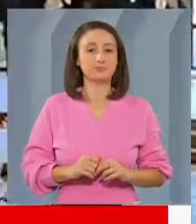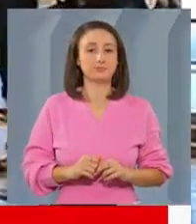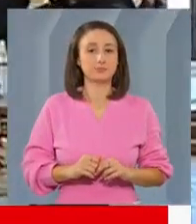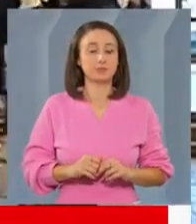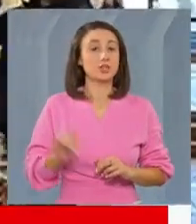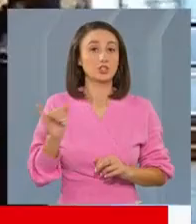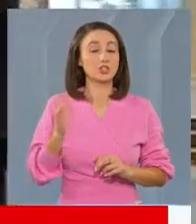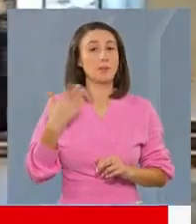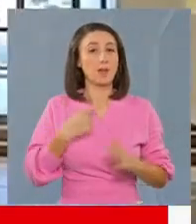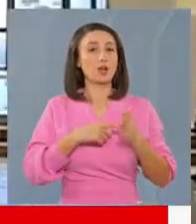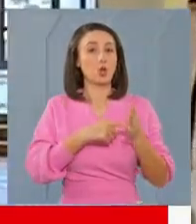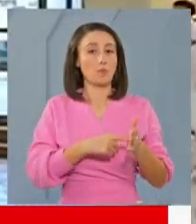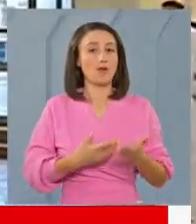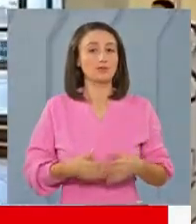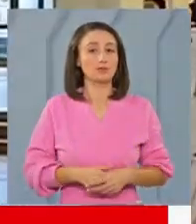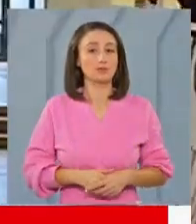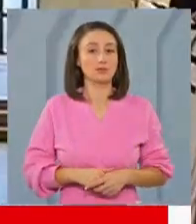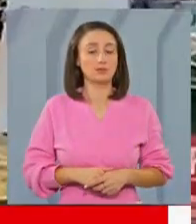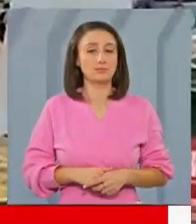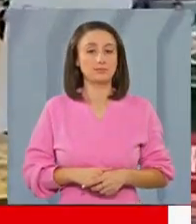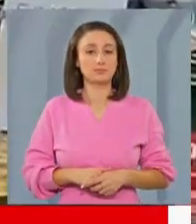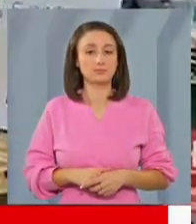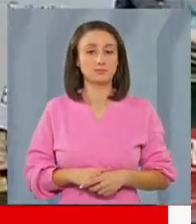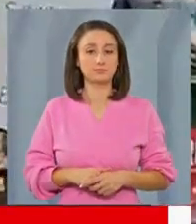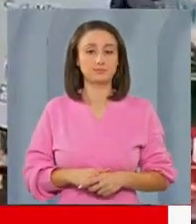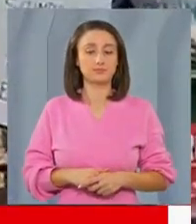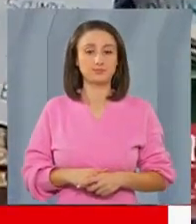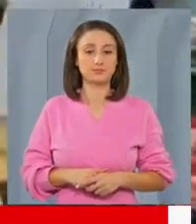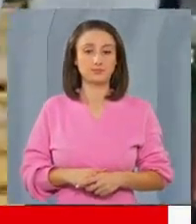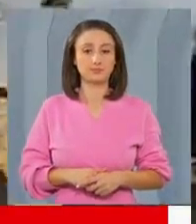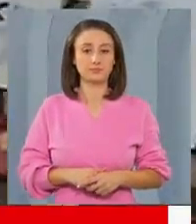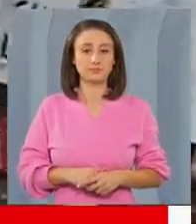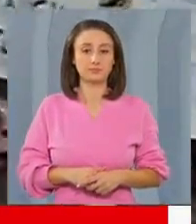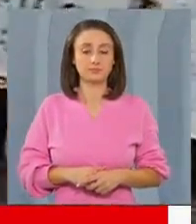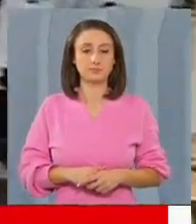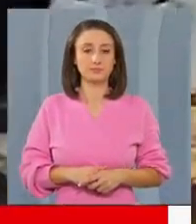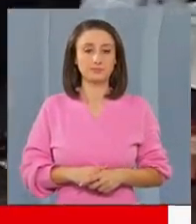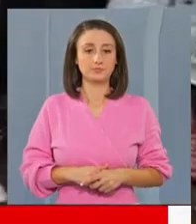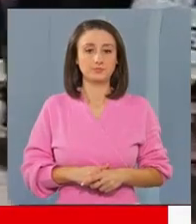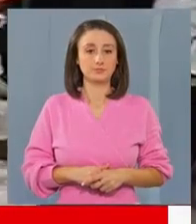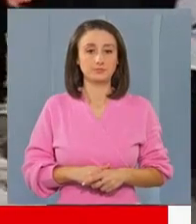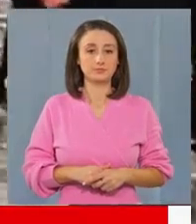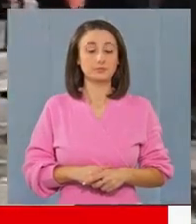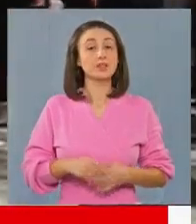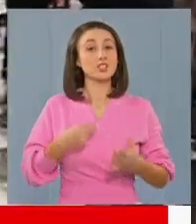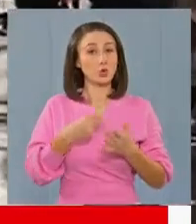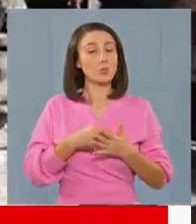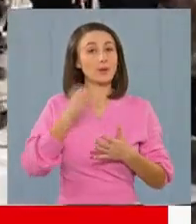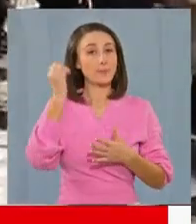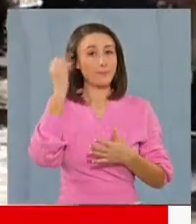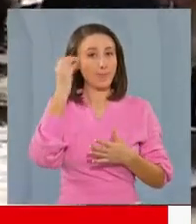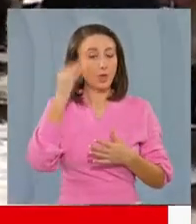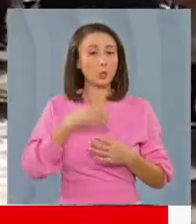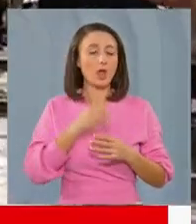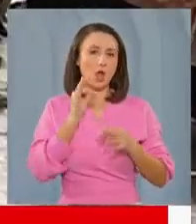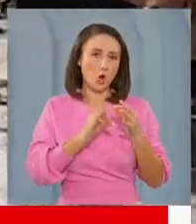Și cine mai recomandă de energie? Să cumpărăm becuri economice,